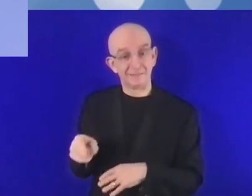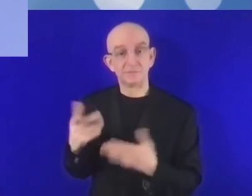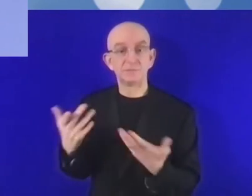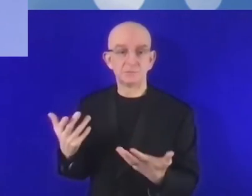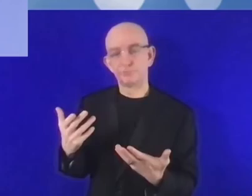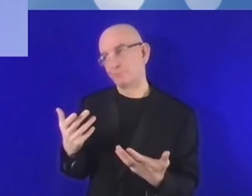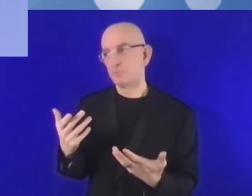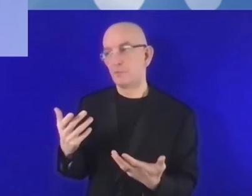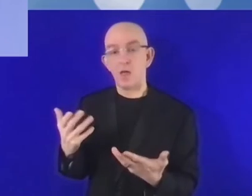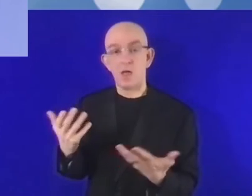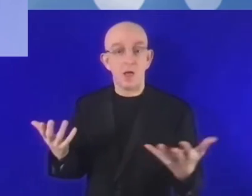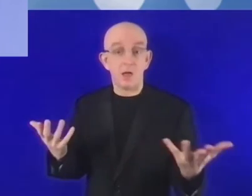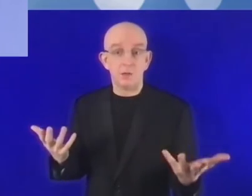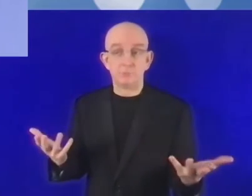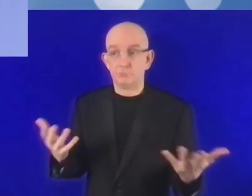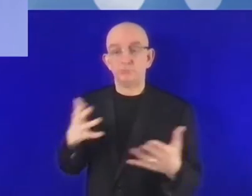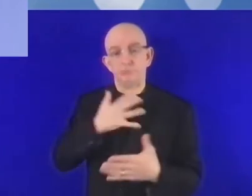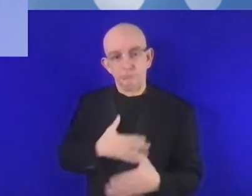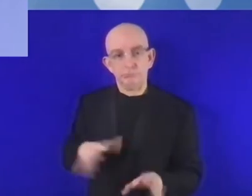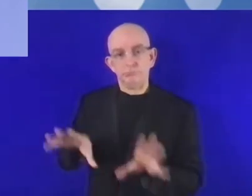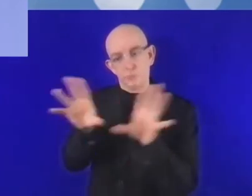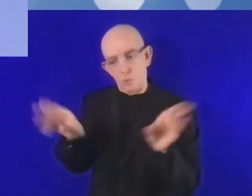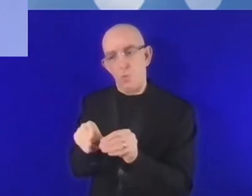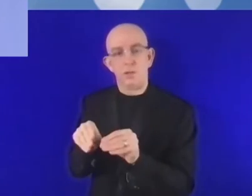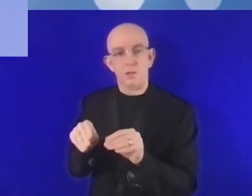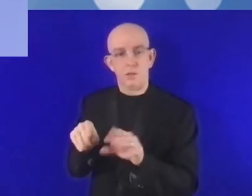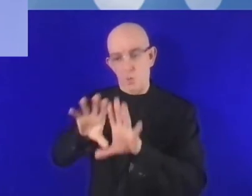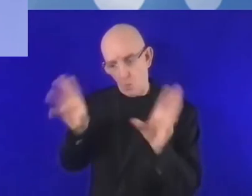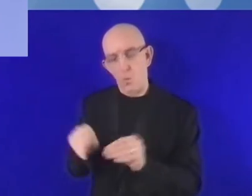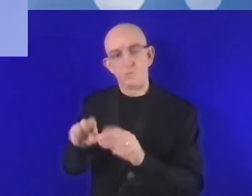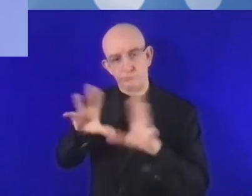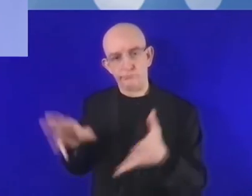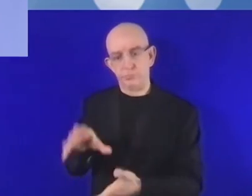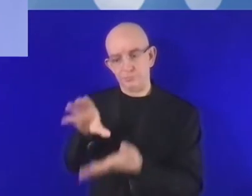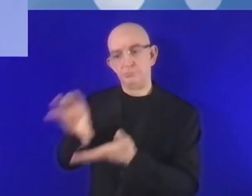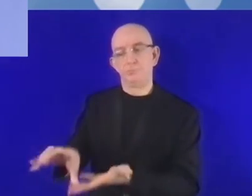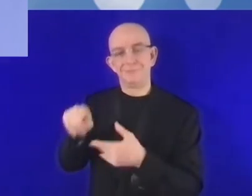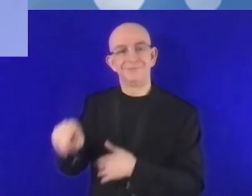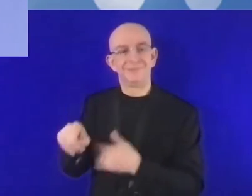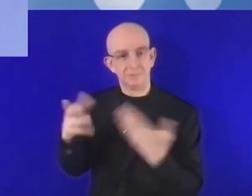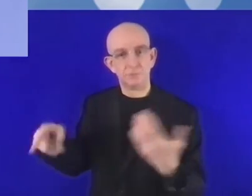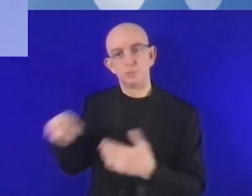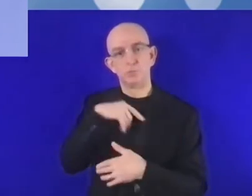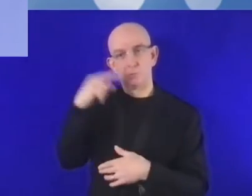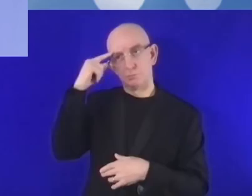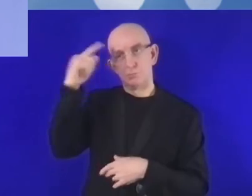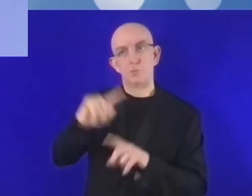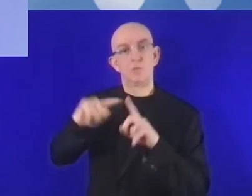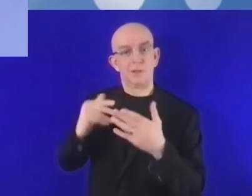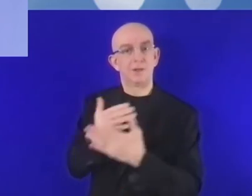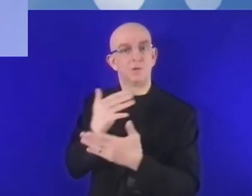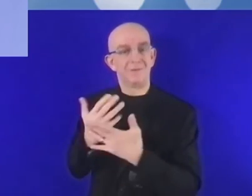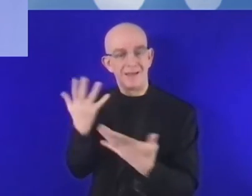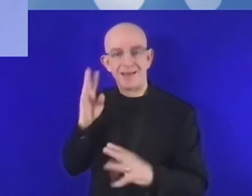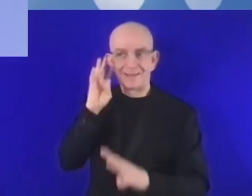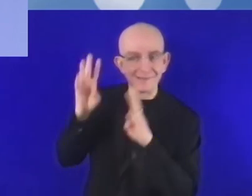модели финансирования важны. Очень хорошо, что мы иногда можем выбирать между